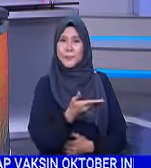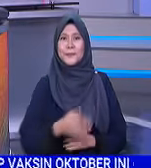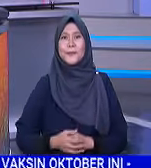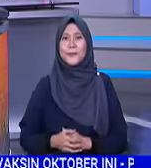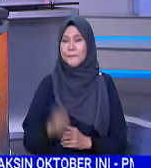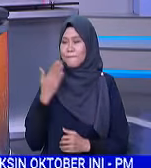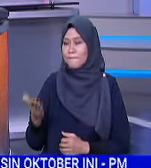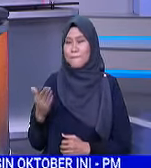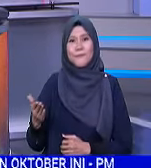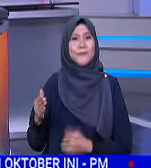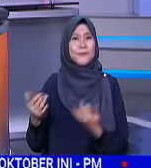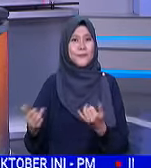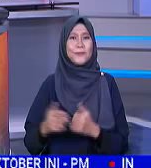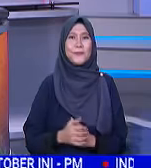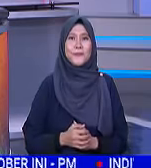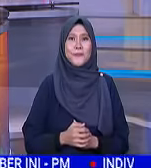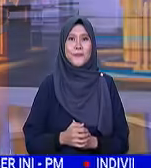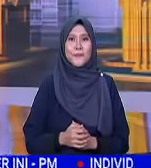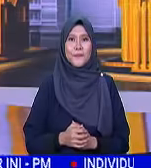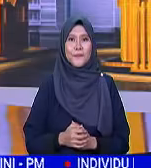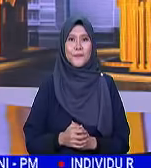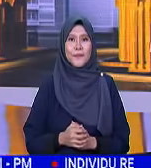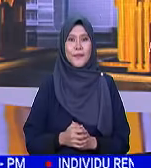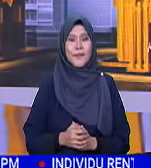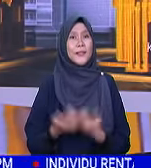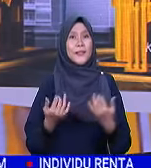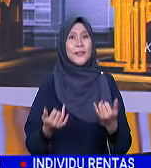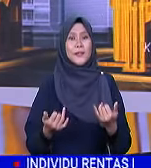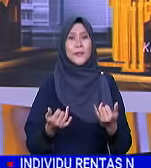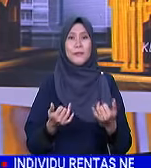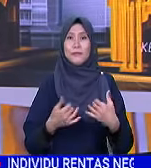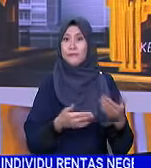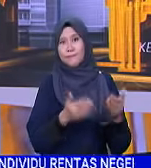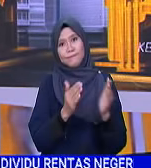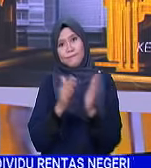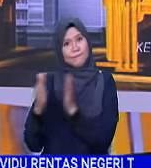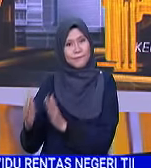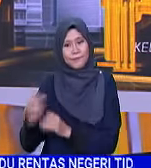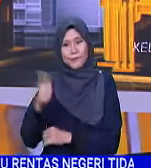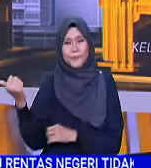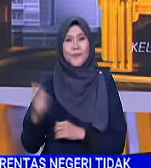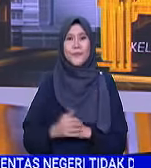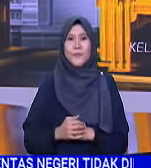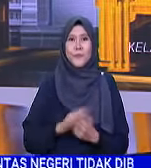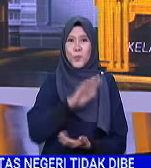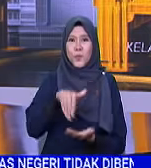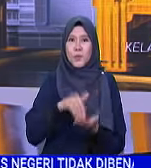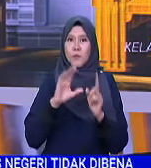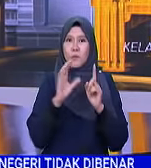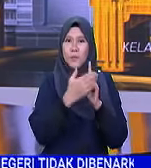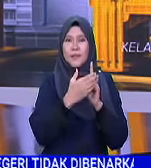Baik, terima kasih Dr. Akila untuk perkembangannya. Kita ke perkembangan yang seterusnya. Pusat Kuarantin dan